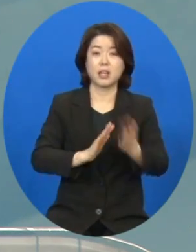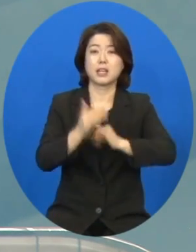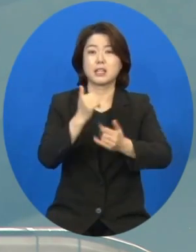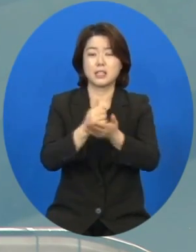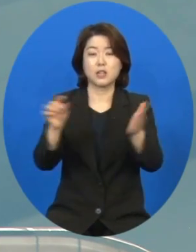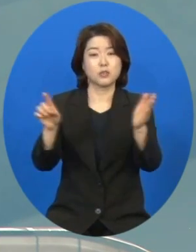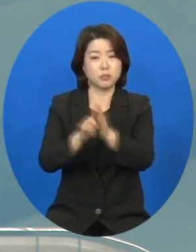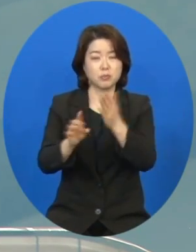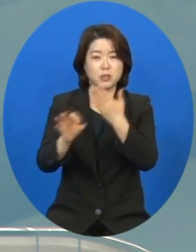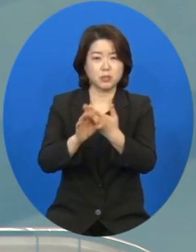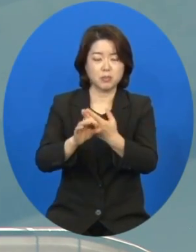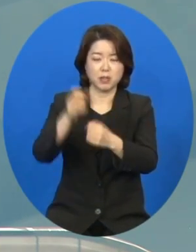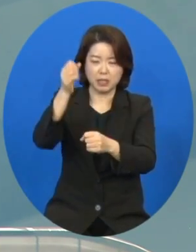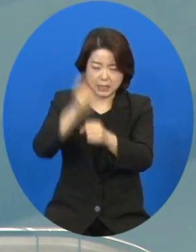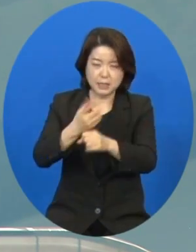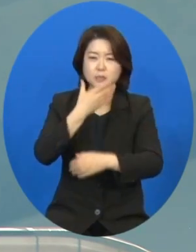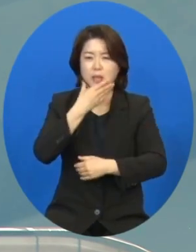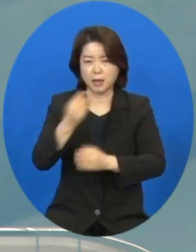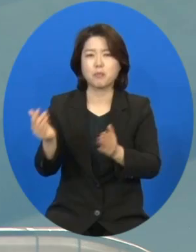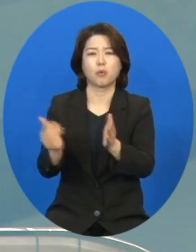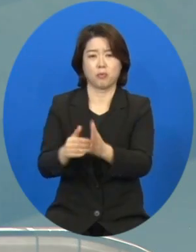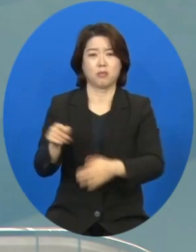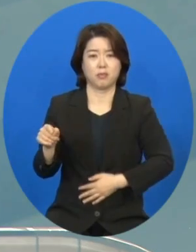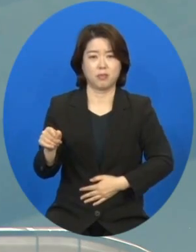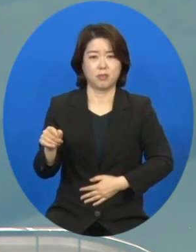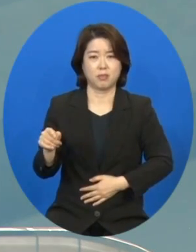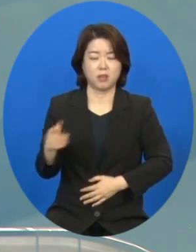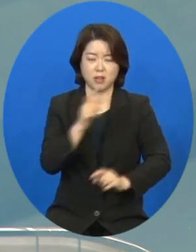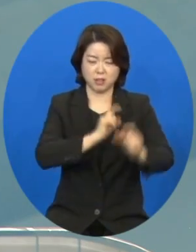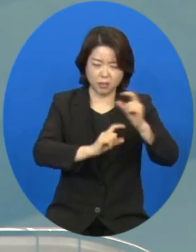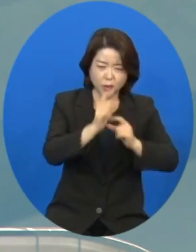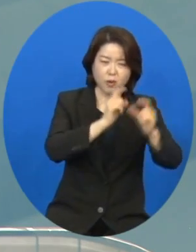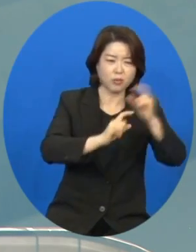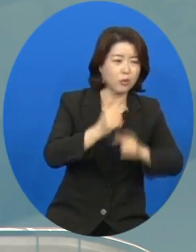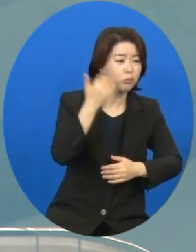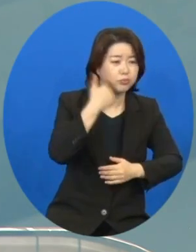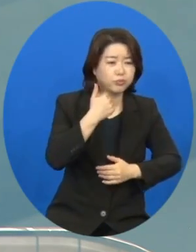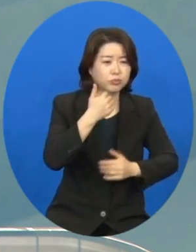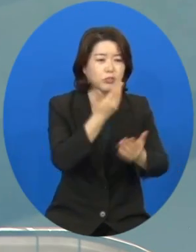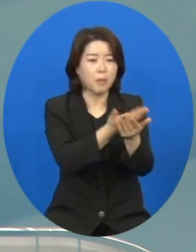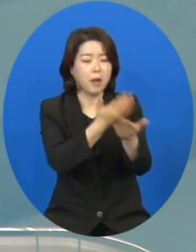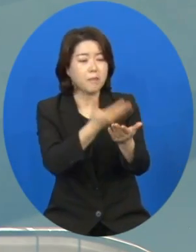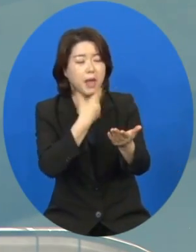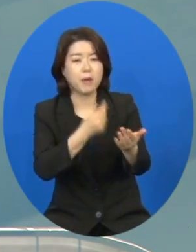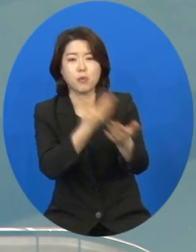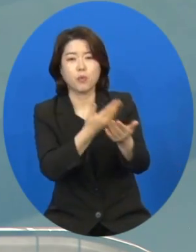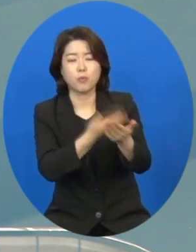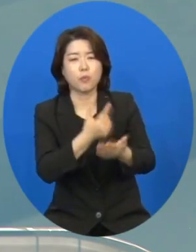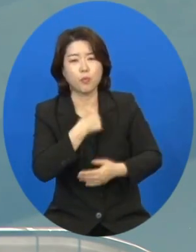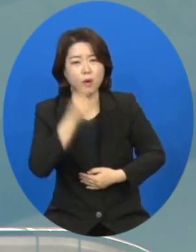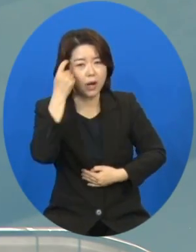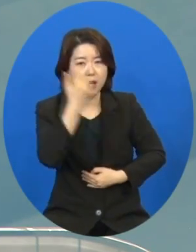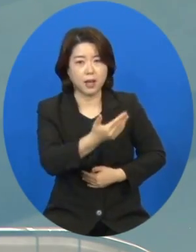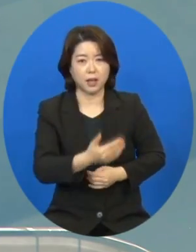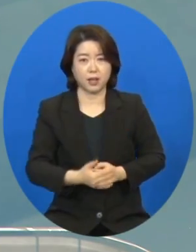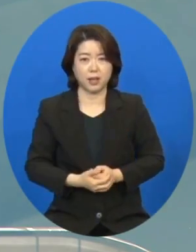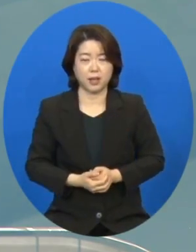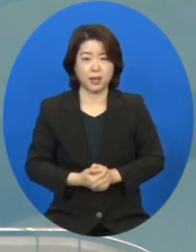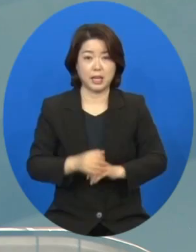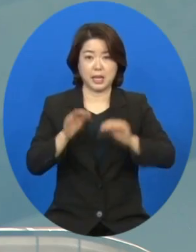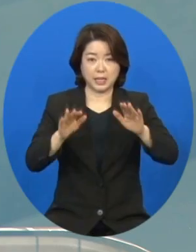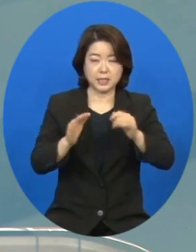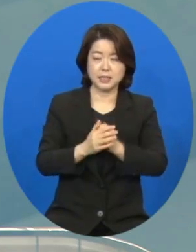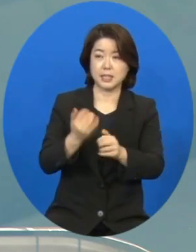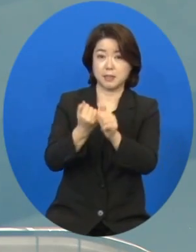행복한 사람인 거죠. 그런데 뭘 또 더 누구에게 행복을 원해요? 이제는